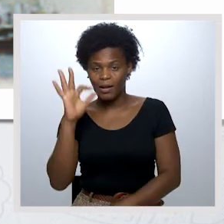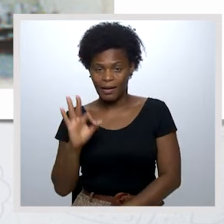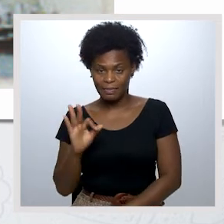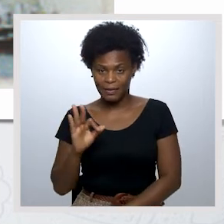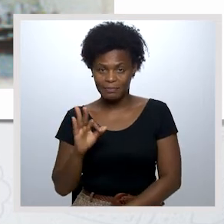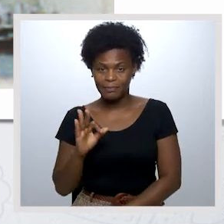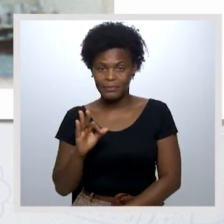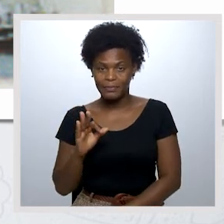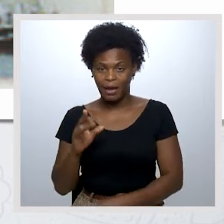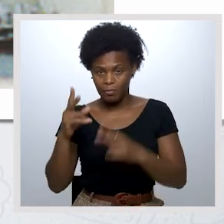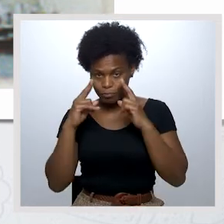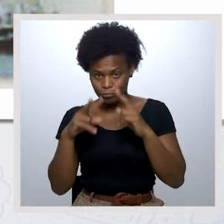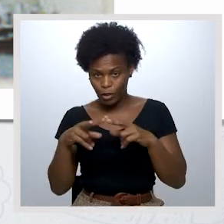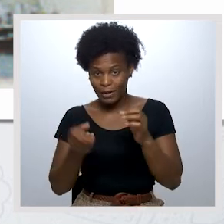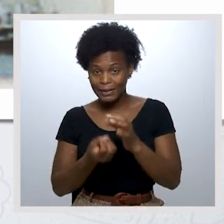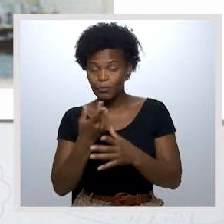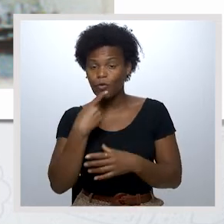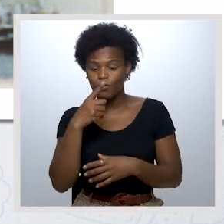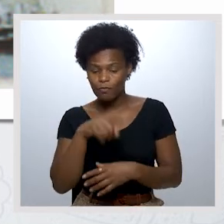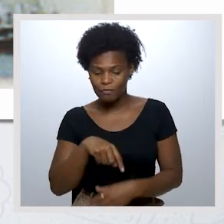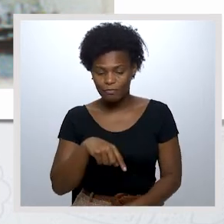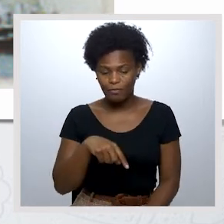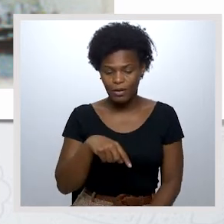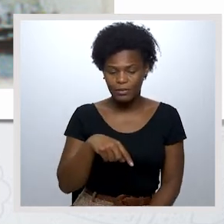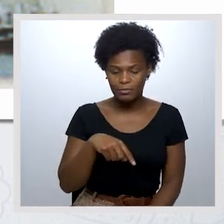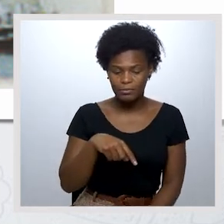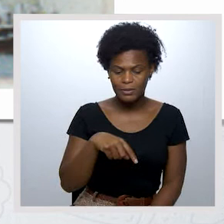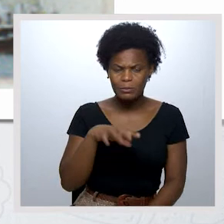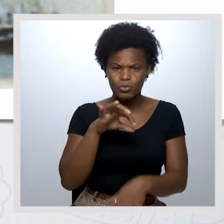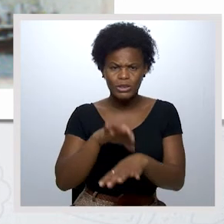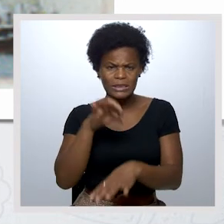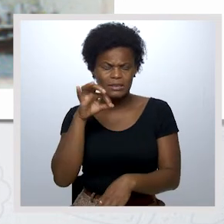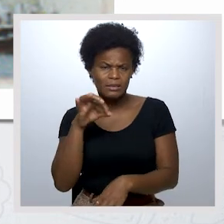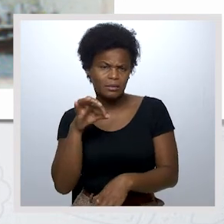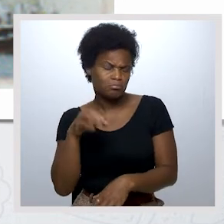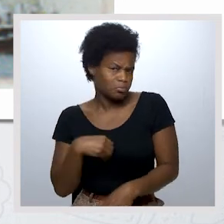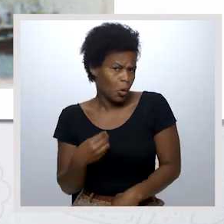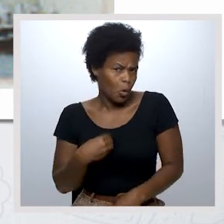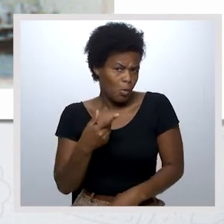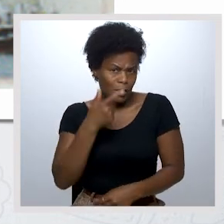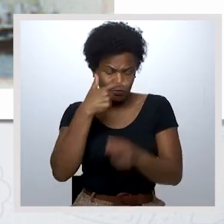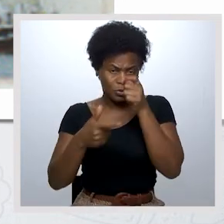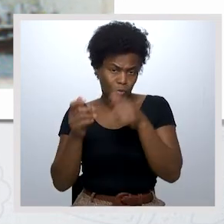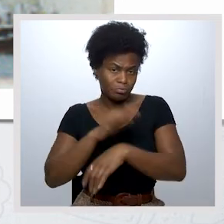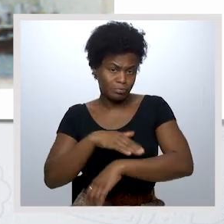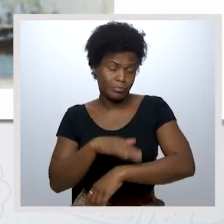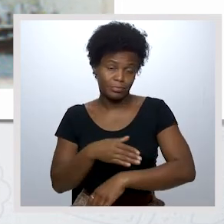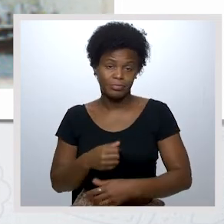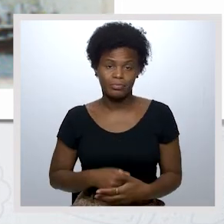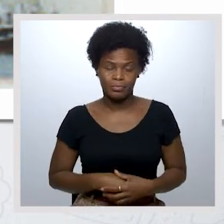4, réapparition du chikungunya, le moustique préoccupe les